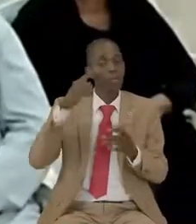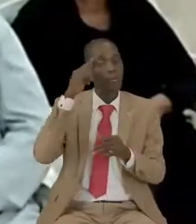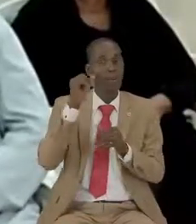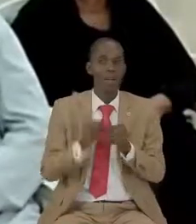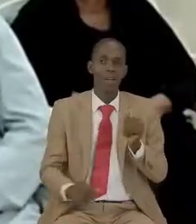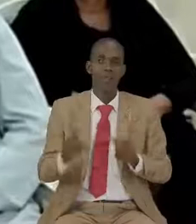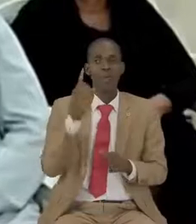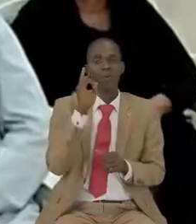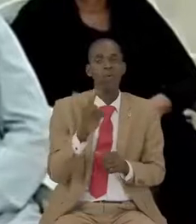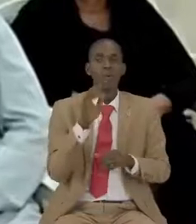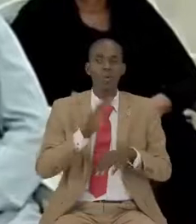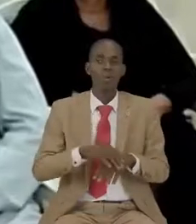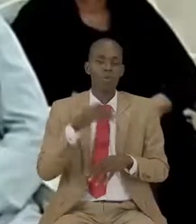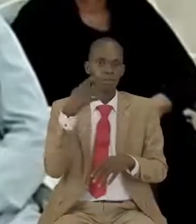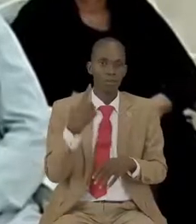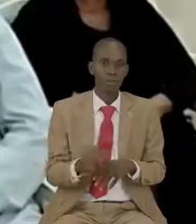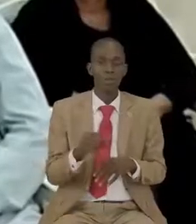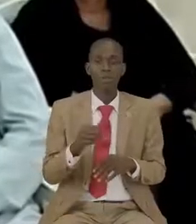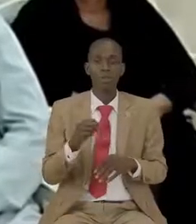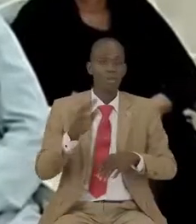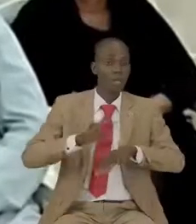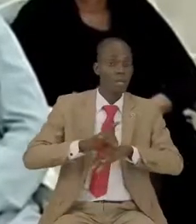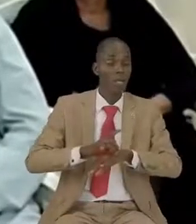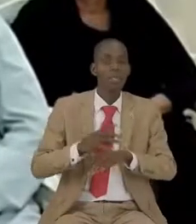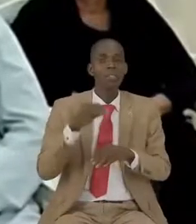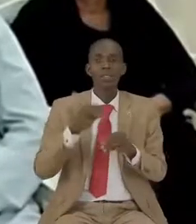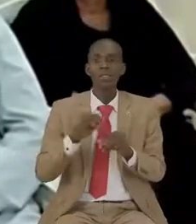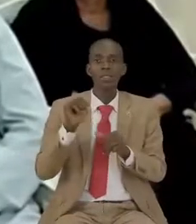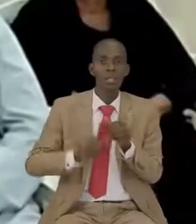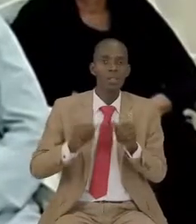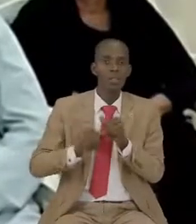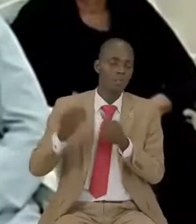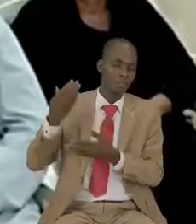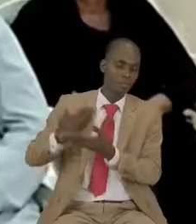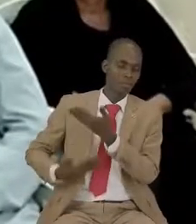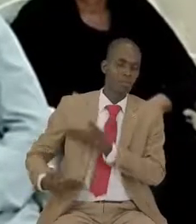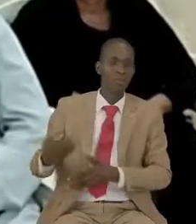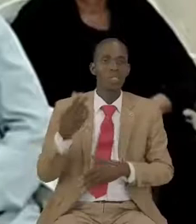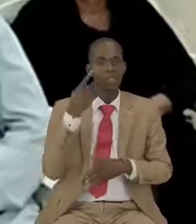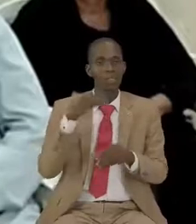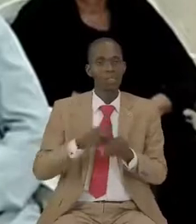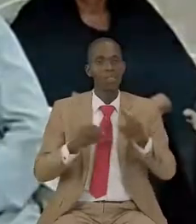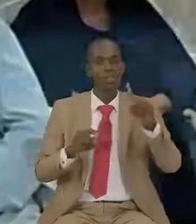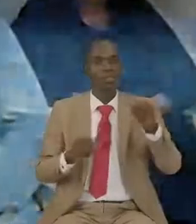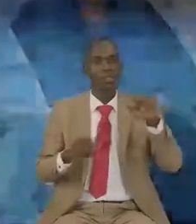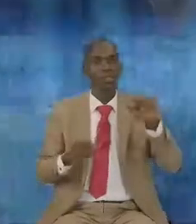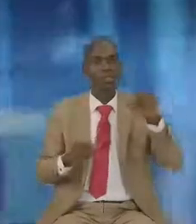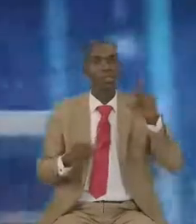monde. Il a payé tout pour tout le monde sur la face de la terre, dans